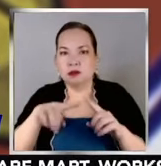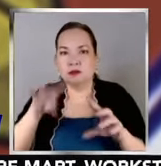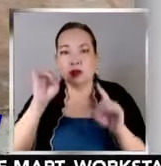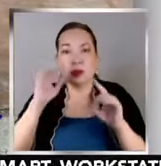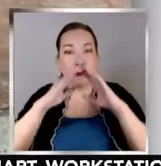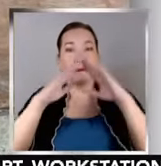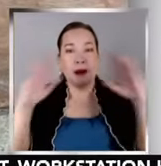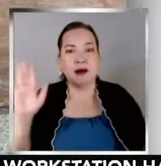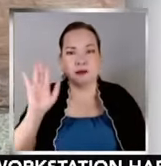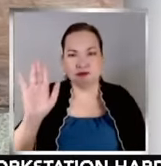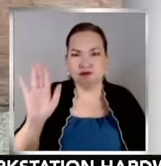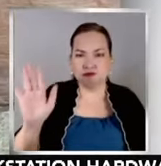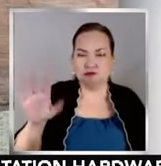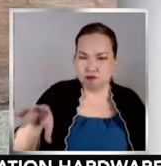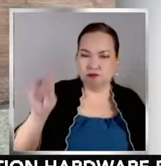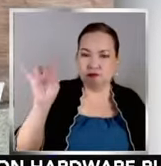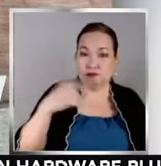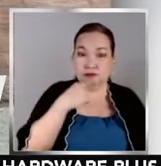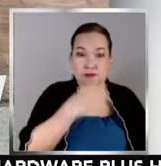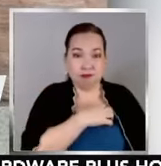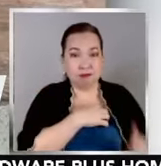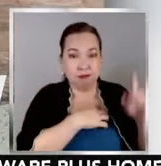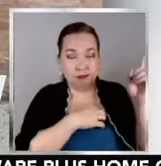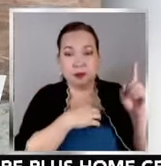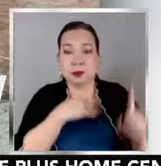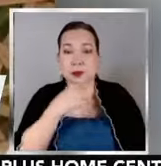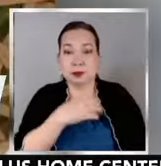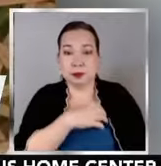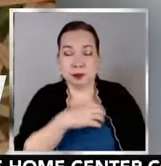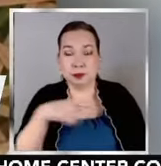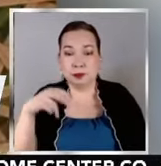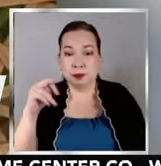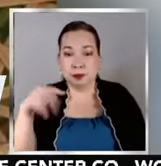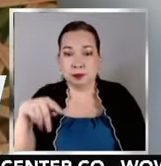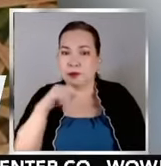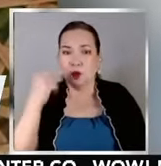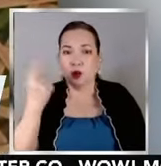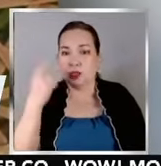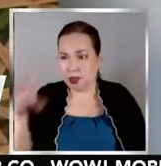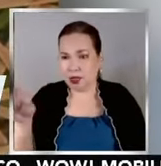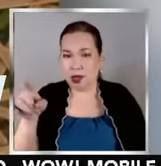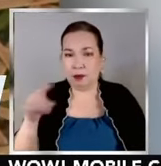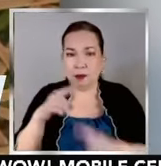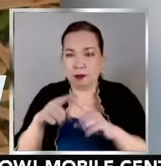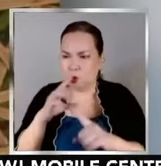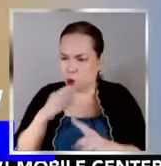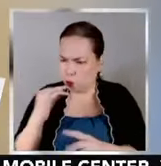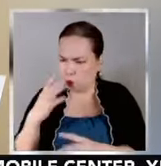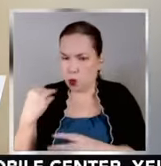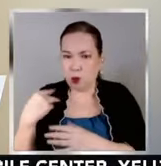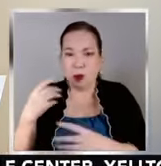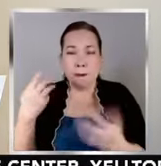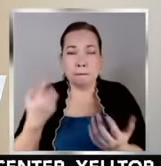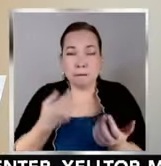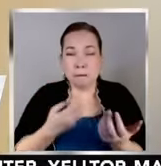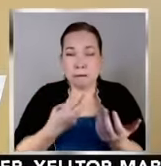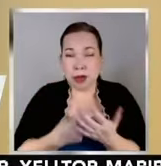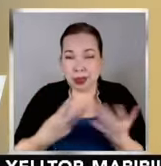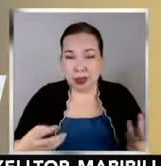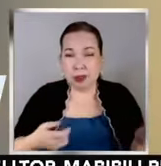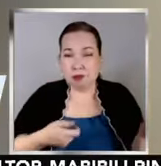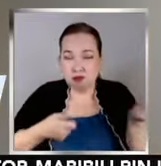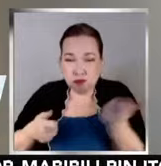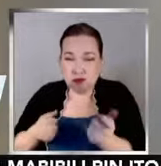po nila. Ang sabi ng PNP, hindi lang si Teves ang kailangan managot sa mga baril, bala at granada na nakita sa mga bahay ni